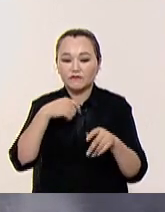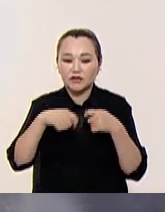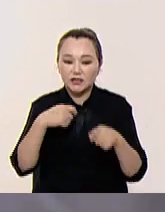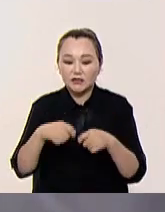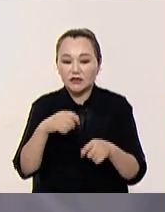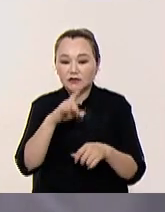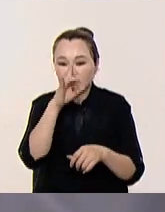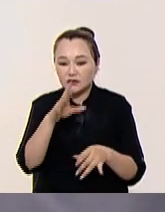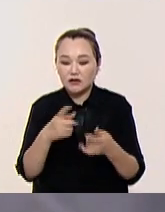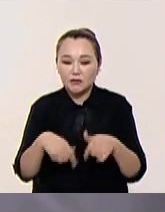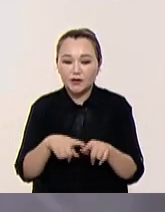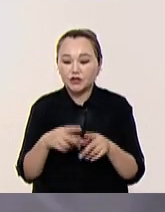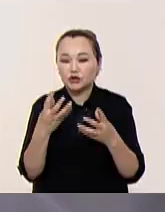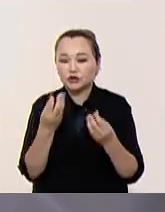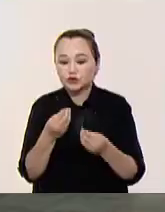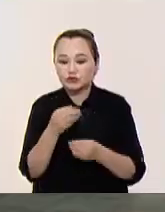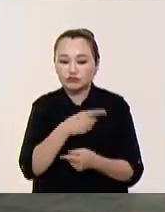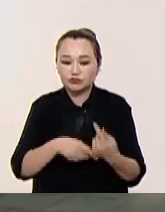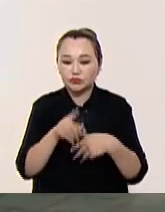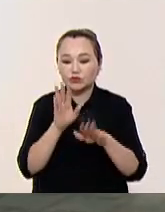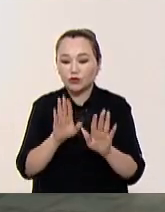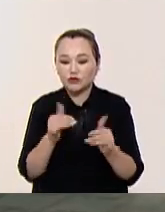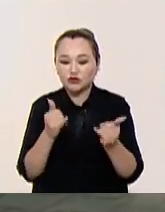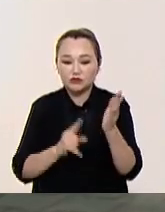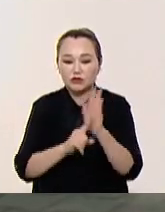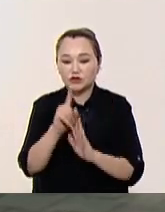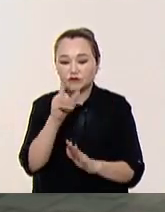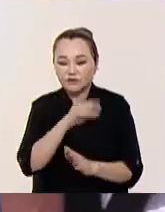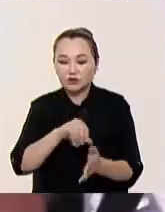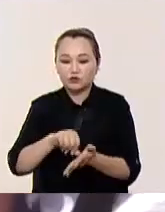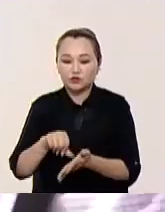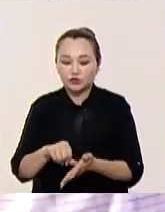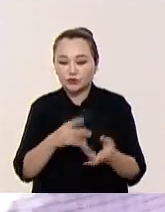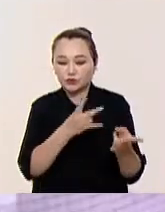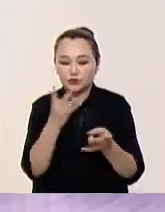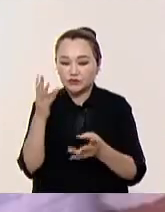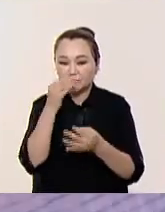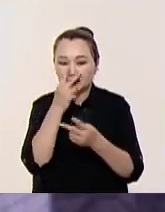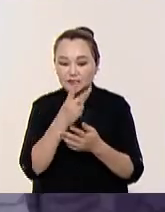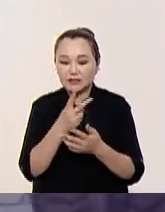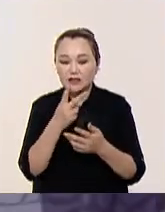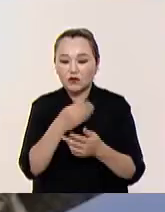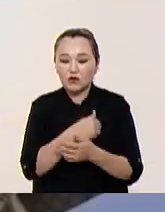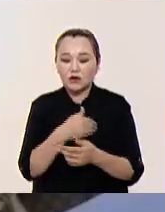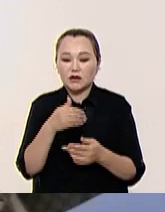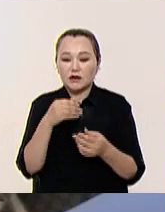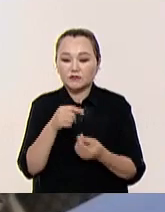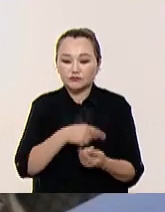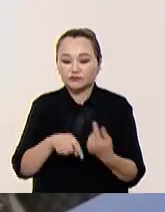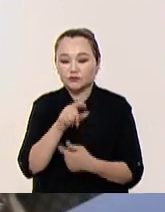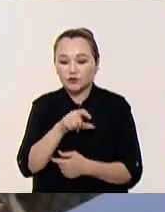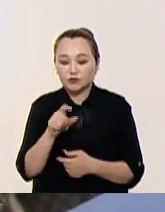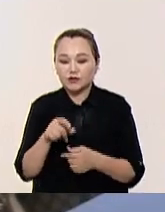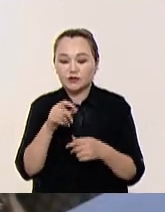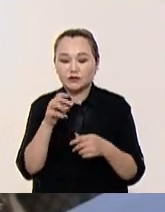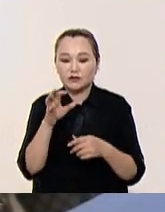белді компаниялардан өзге кәсібін енді ғана бастағандар да қатысқан. Тұрмысқа қажетті заттарды көрмеге қойған кәсіпкерлер халық тарапынан қолдан